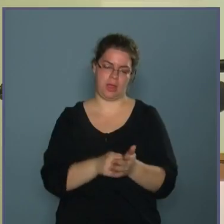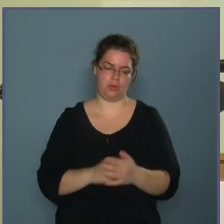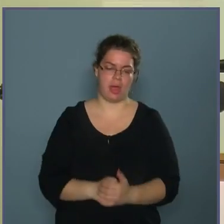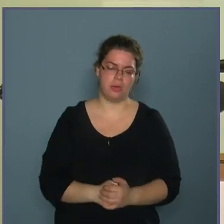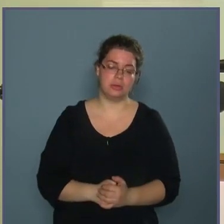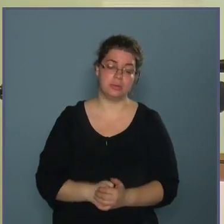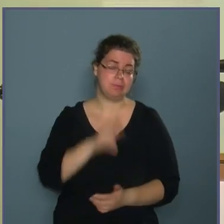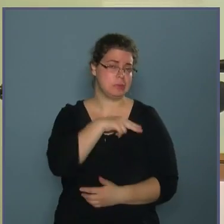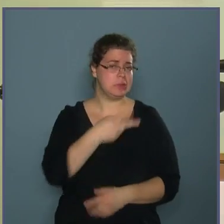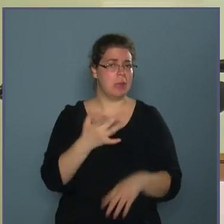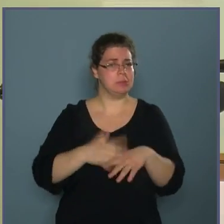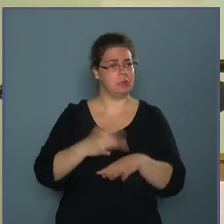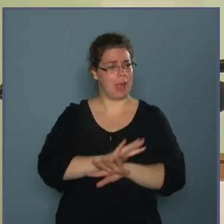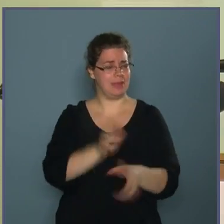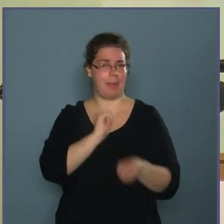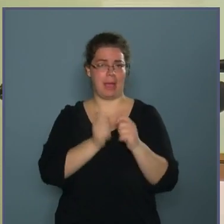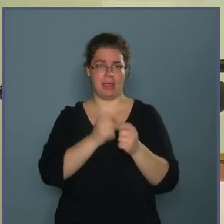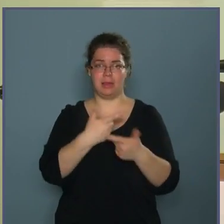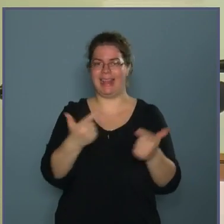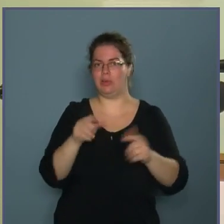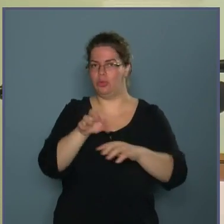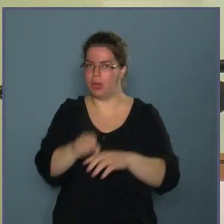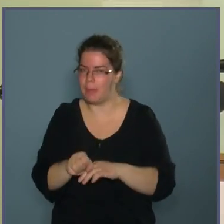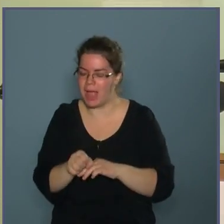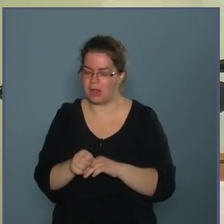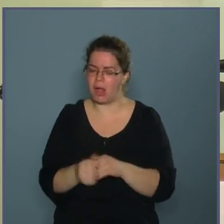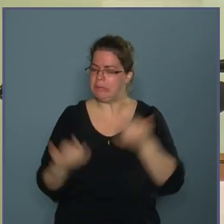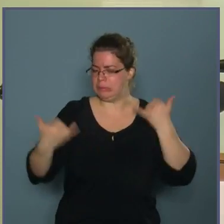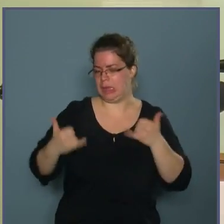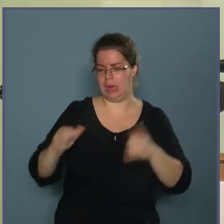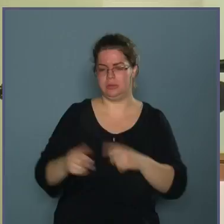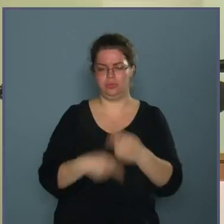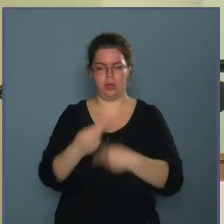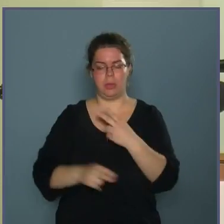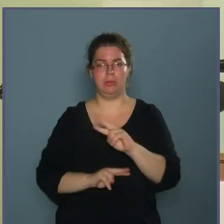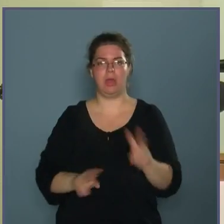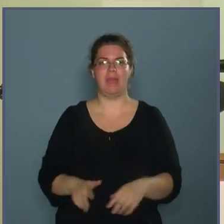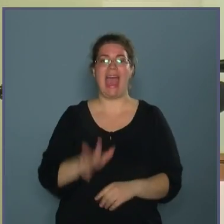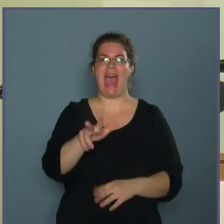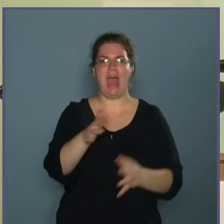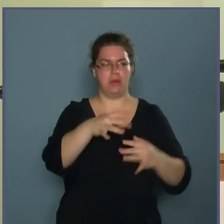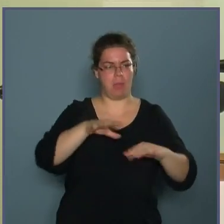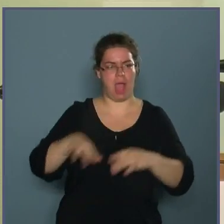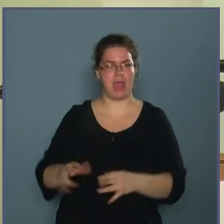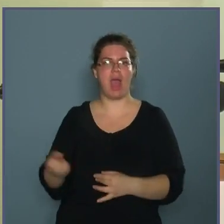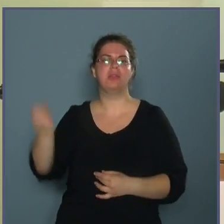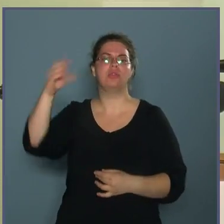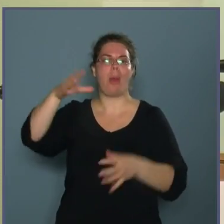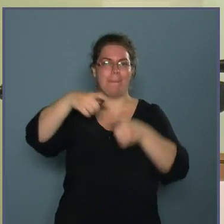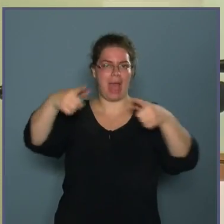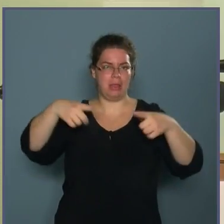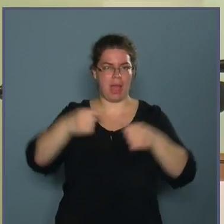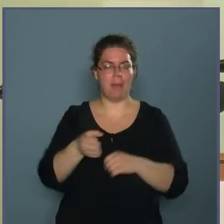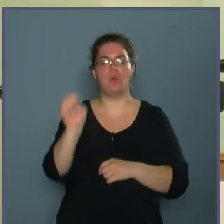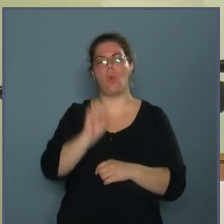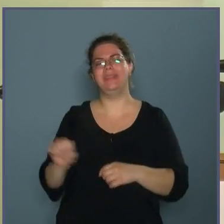A kórház igyekszik minden pályázati lehetőséget megragadni. Jelenleg is folyamatban van 3 telephelyünkön napelempark telepítése uniós